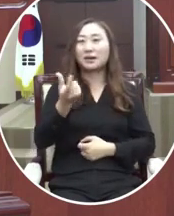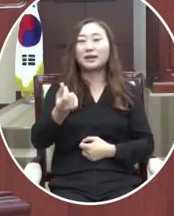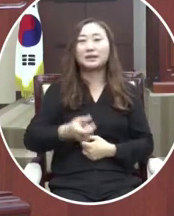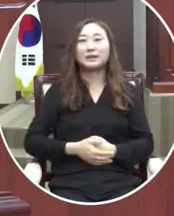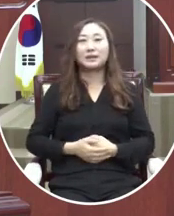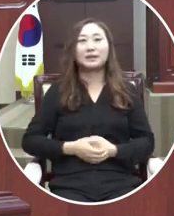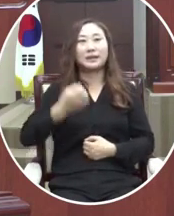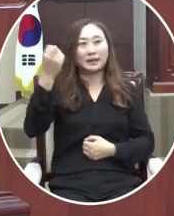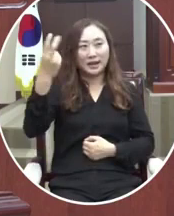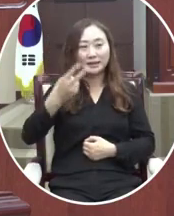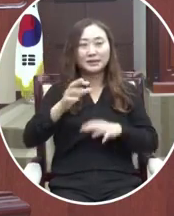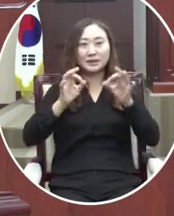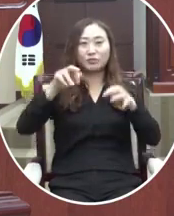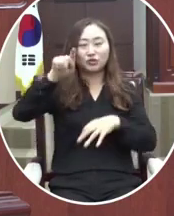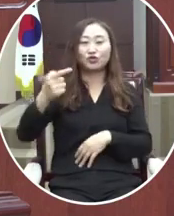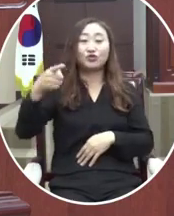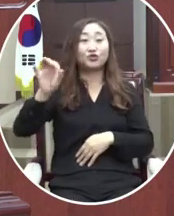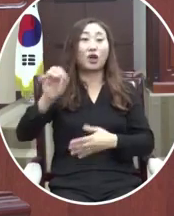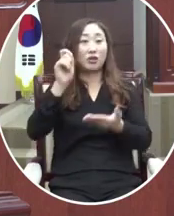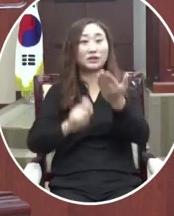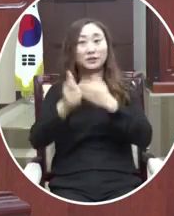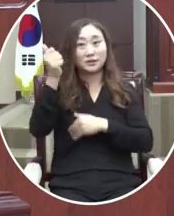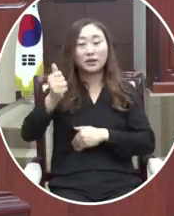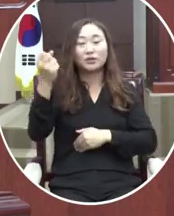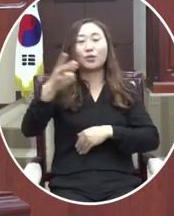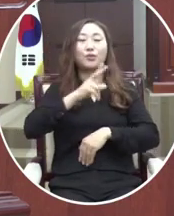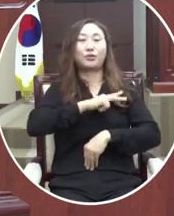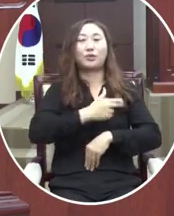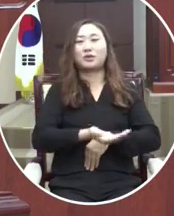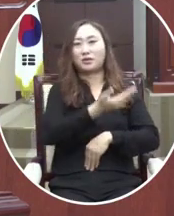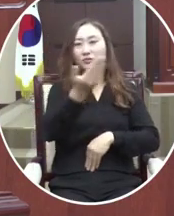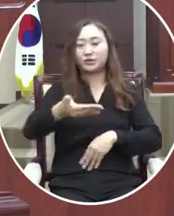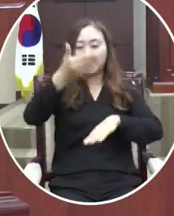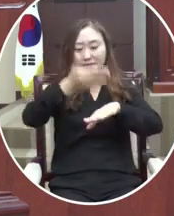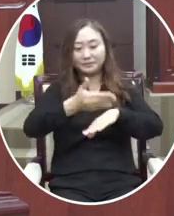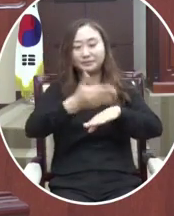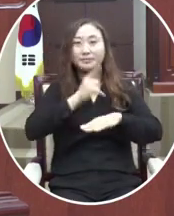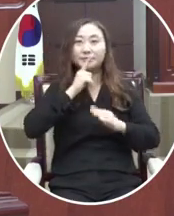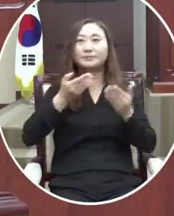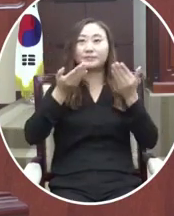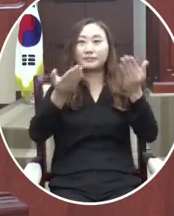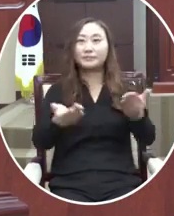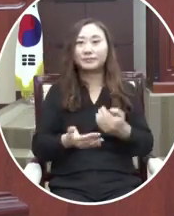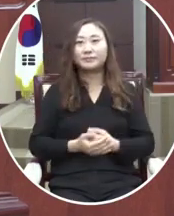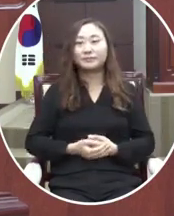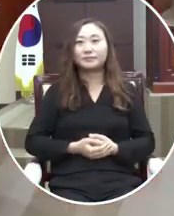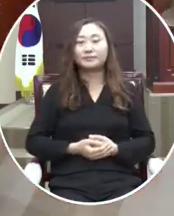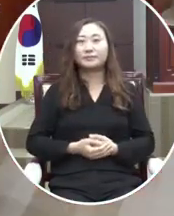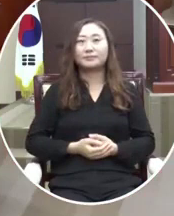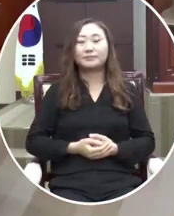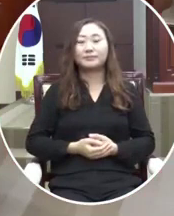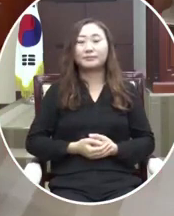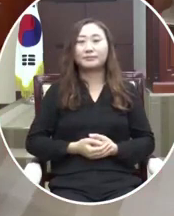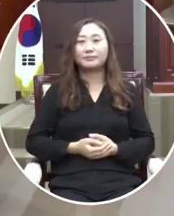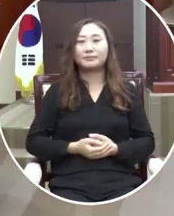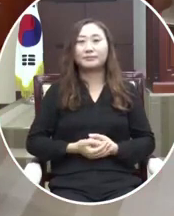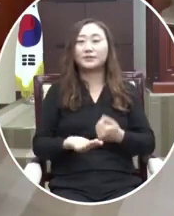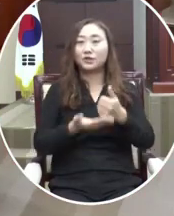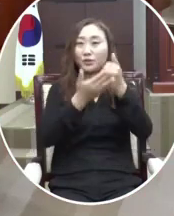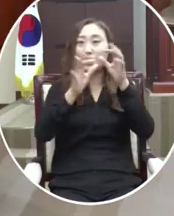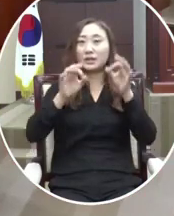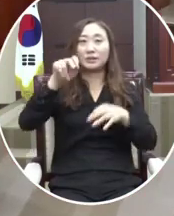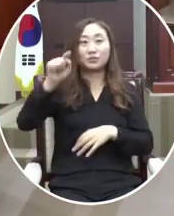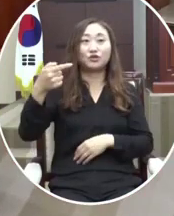가능했습니다 다시 한번 김준성 의장님을 비롯한 의원님 여러분께이 자리를 빌어 감사의 말씀을 드립니다